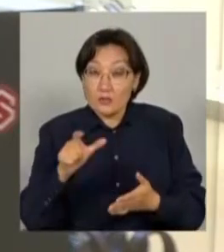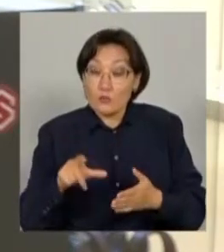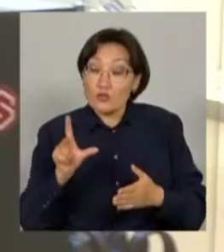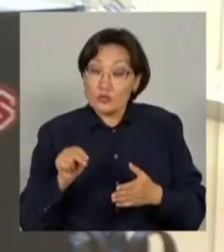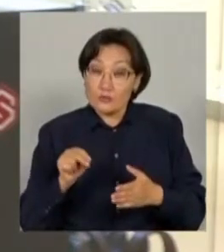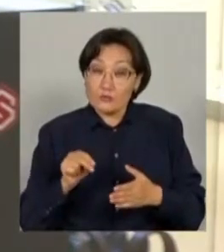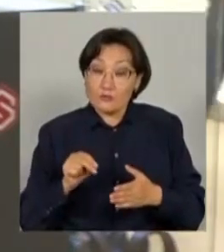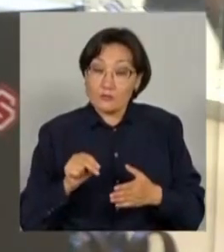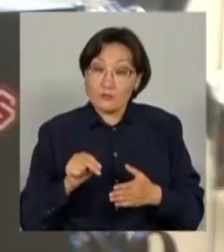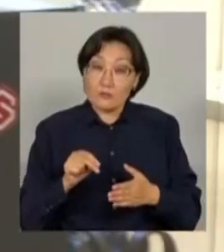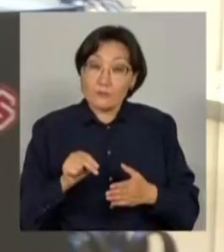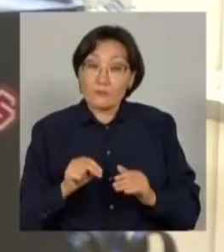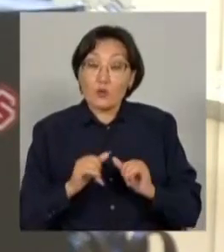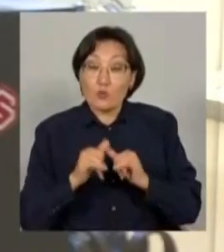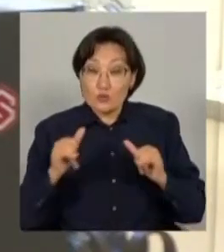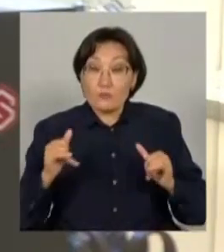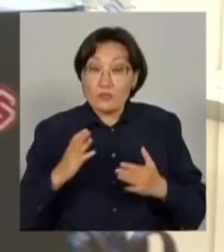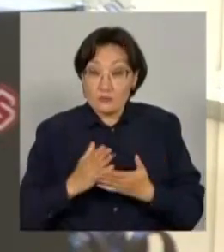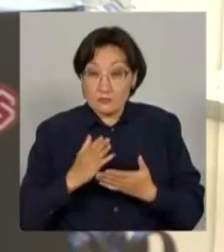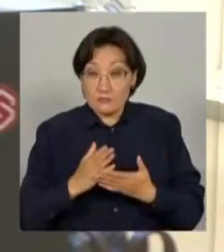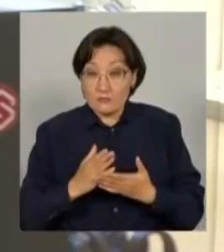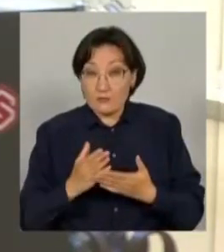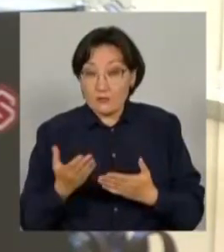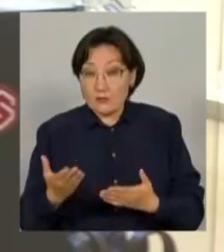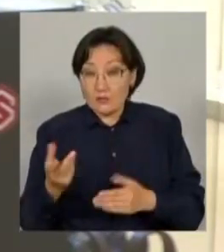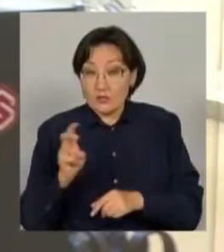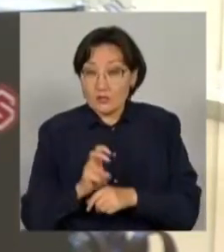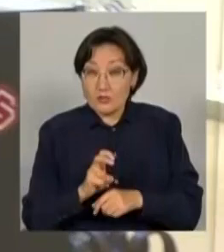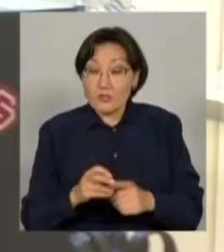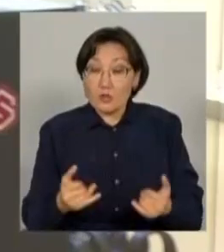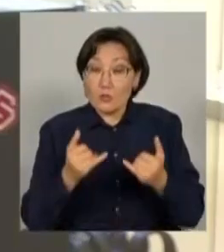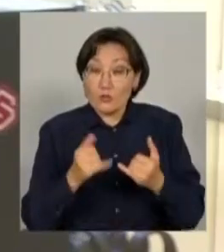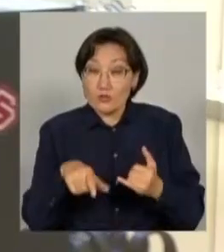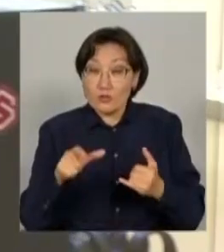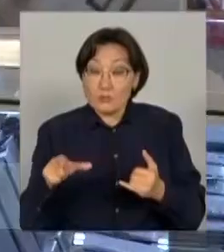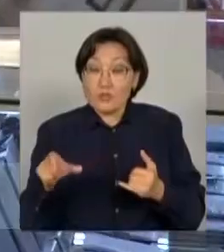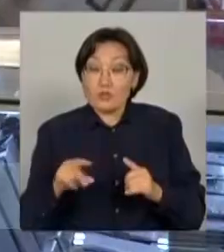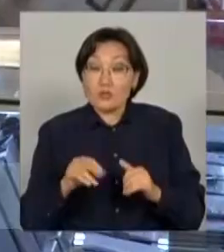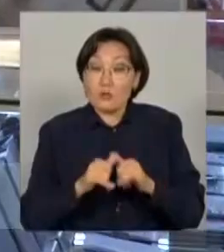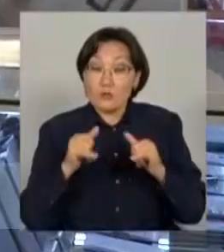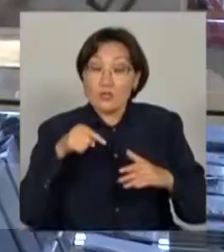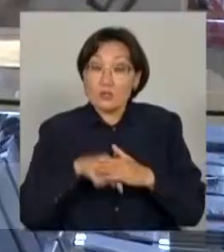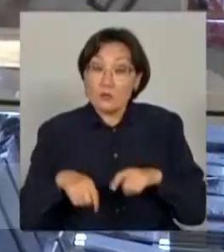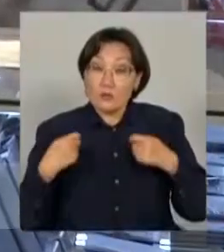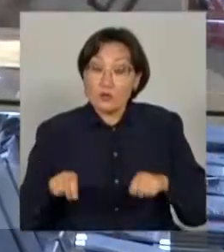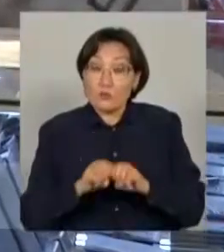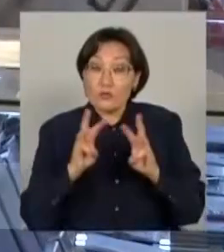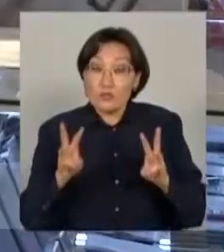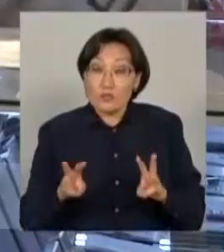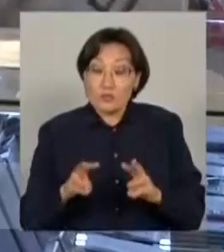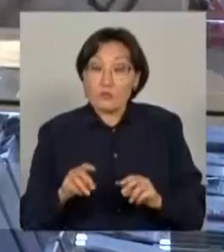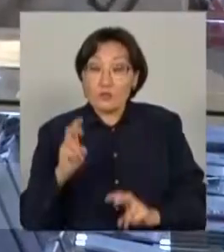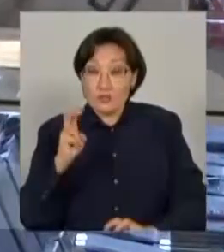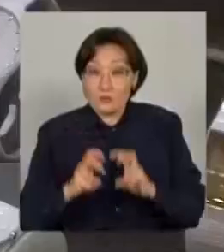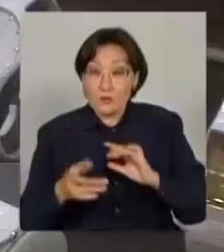саны өсіп жатыр. Мынау келген қонақтарымыздың саны өсіп жатыр. Ішкі нарықты қанағаттандыратын